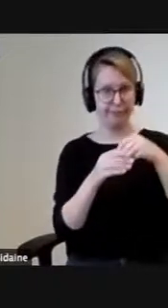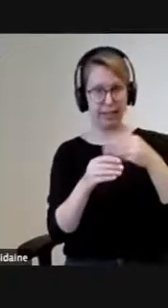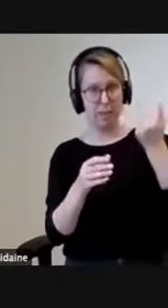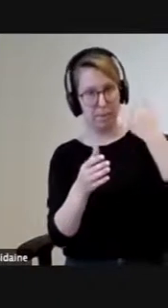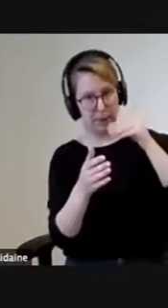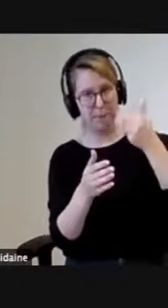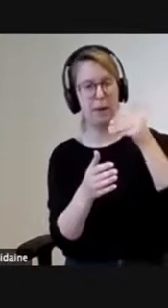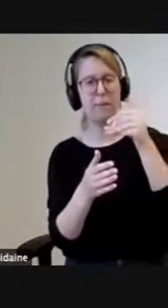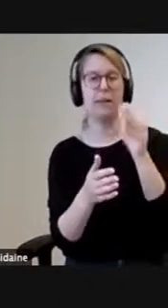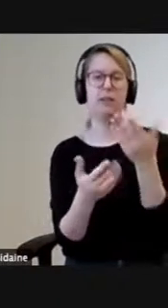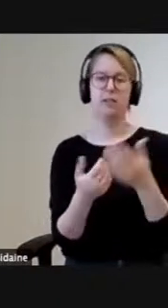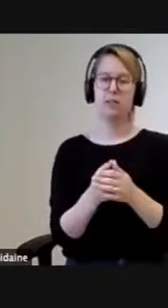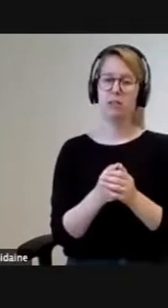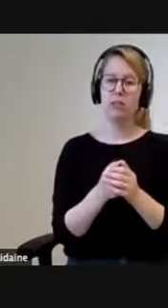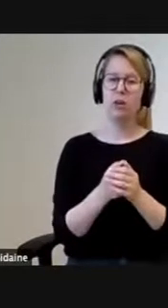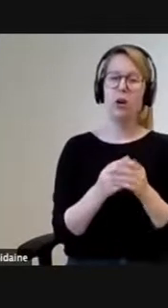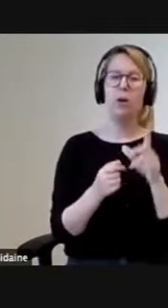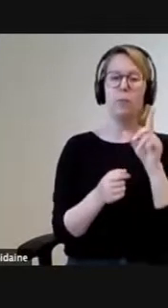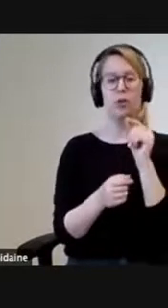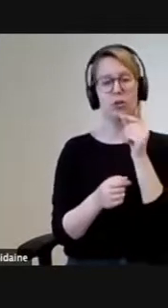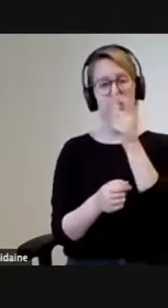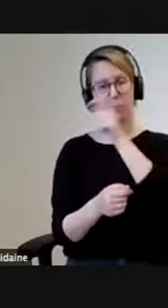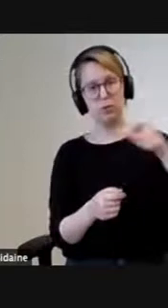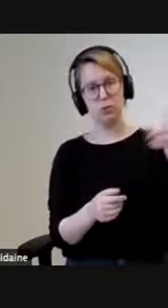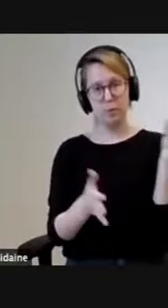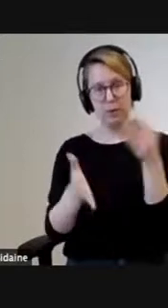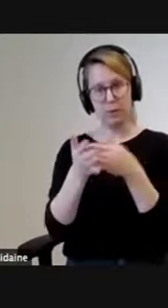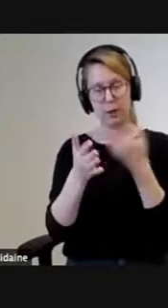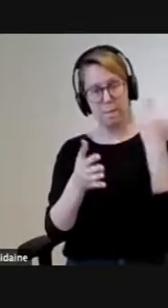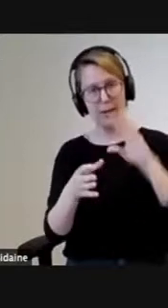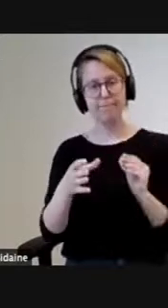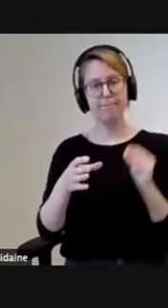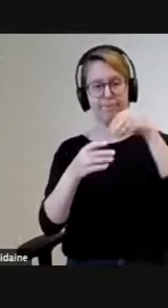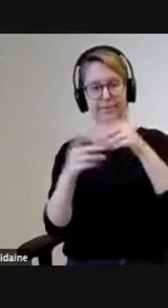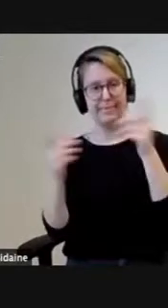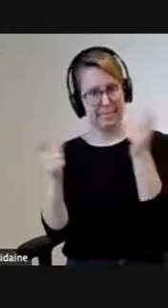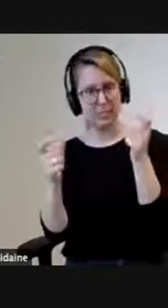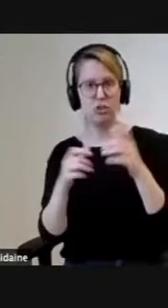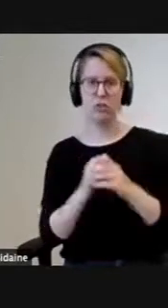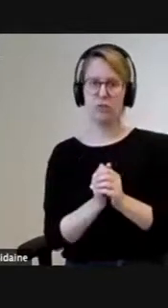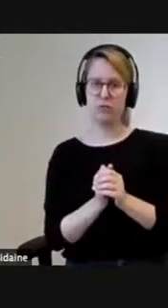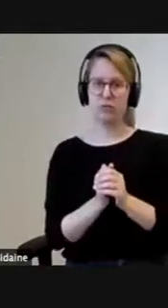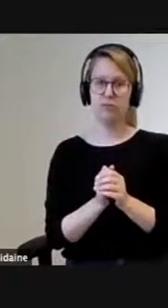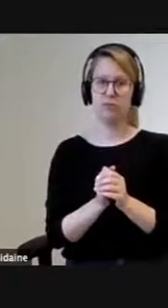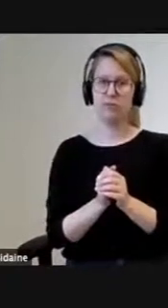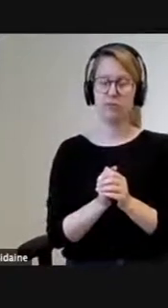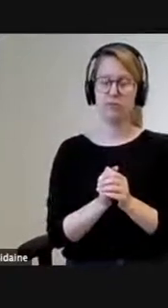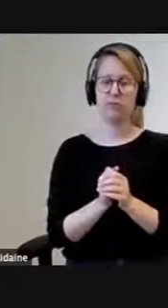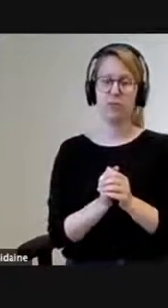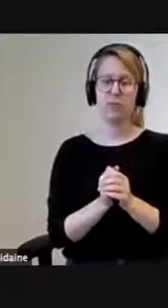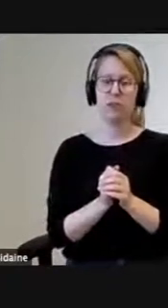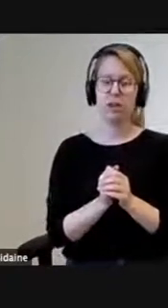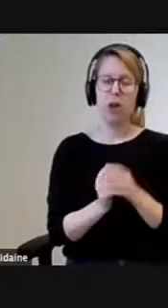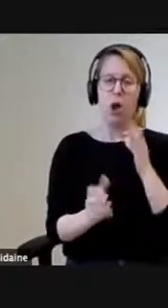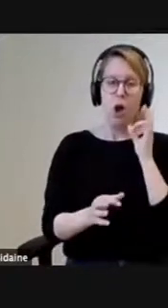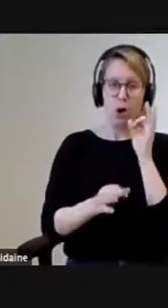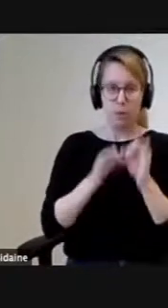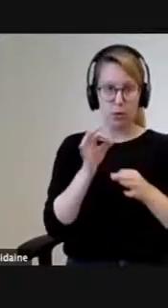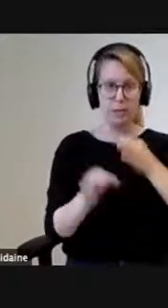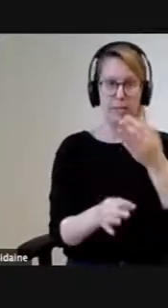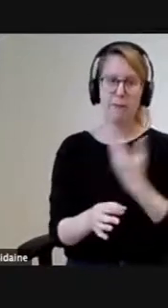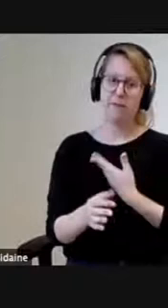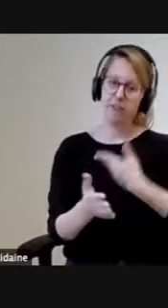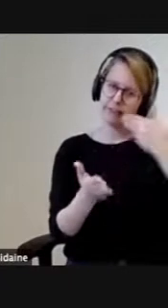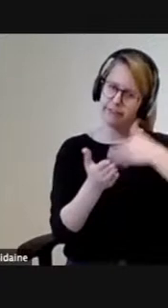société de poursuivre le processus de déinstitutionnalisation. Et pour l'instant, plus de 3 millions